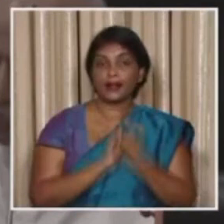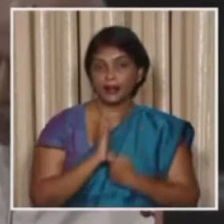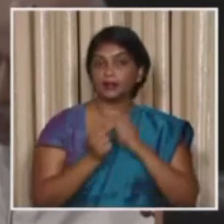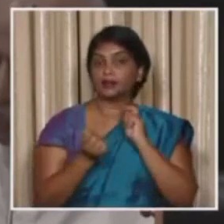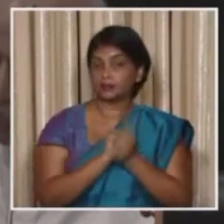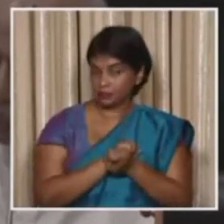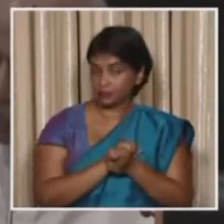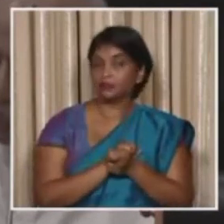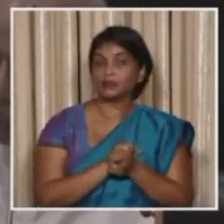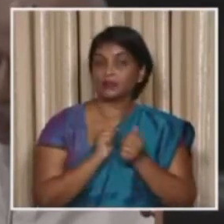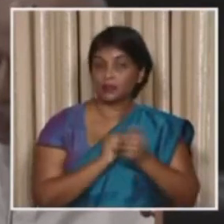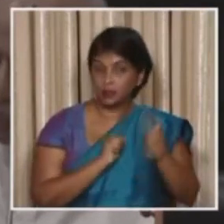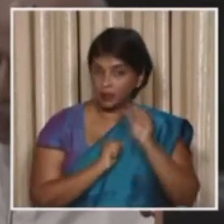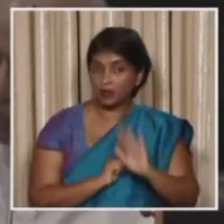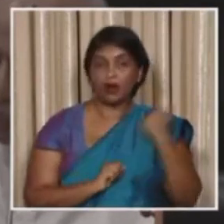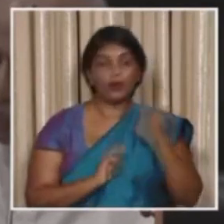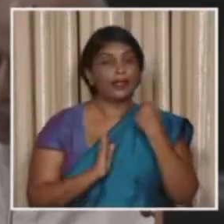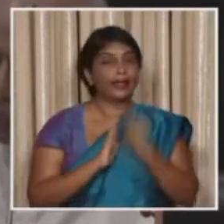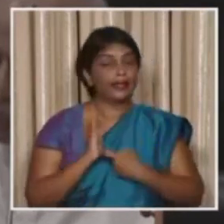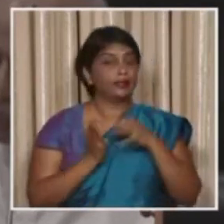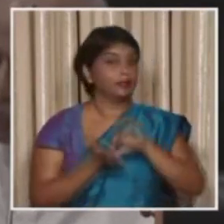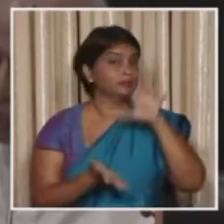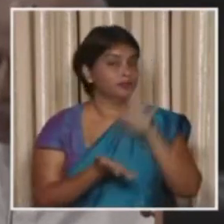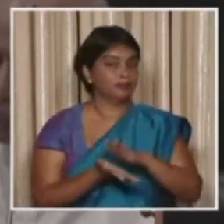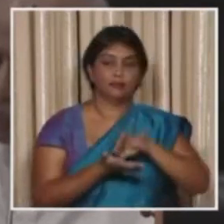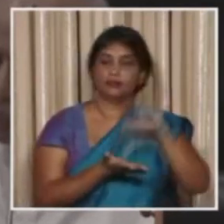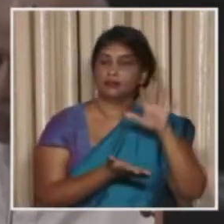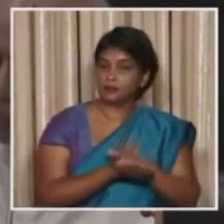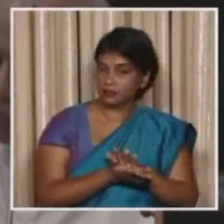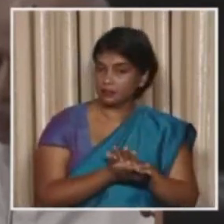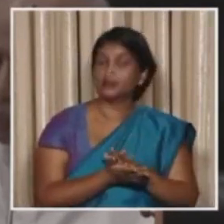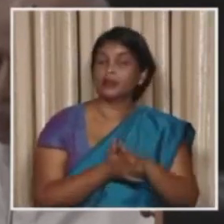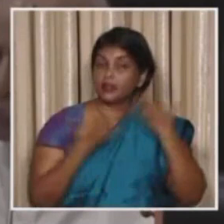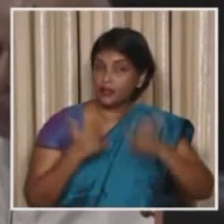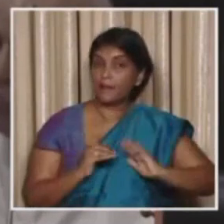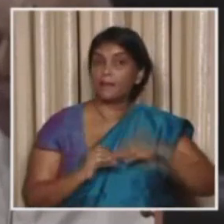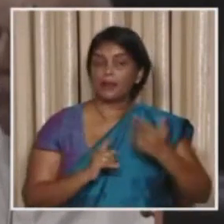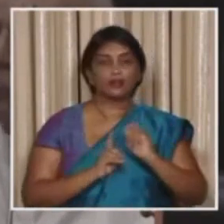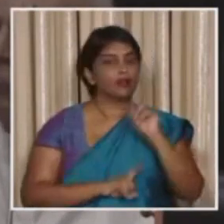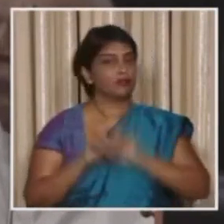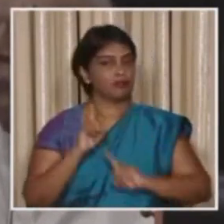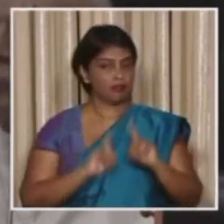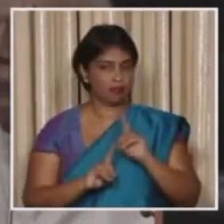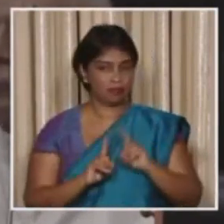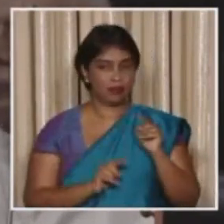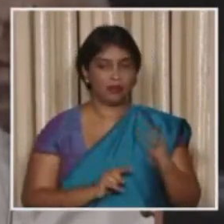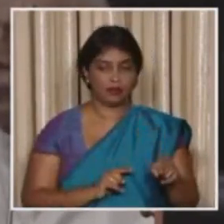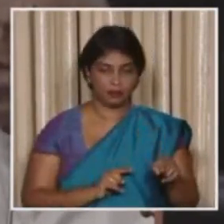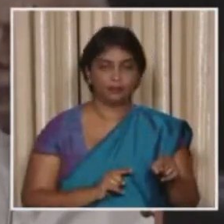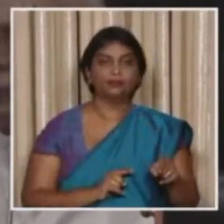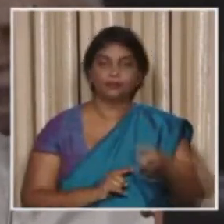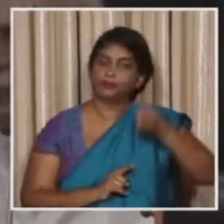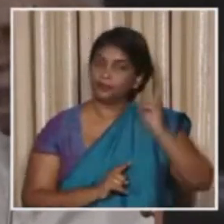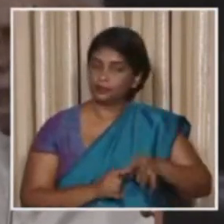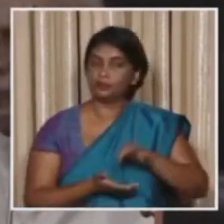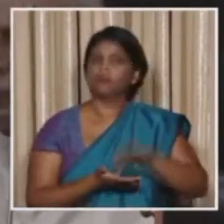සංශෝධන කර ගැනීමෙන් හා නවනීති සම්මත කර ගැනීමෙන් පසුව පාර්ලිමේන්තුව